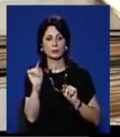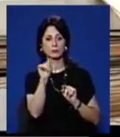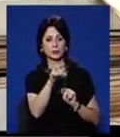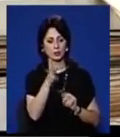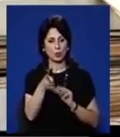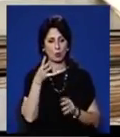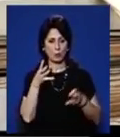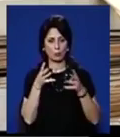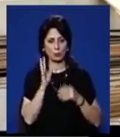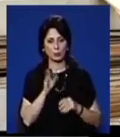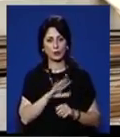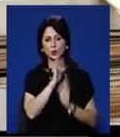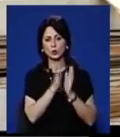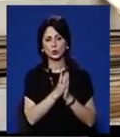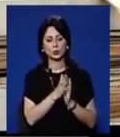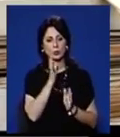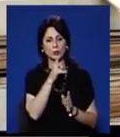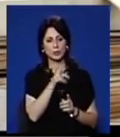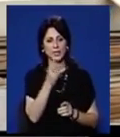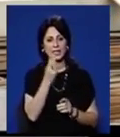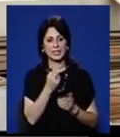რამდენიმე კორპუსი. სულ უახლოეს ხაზში